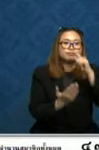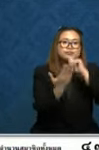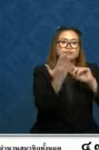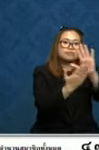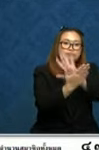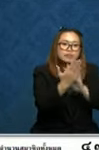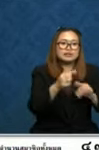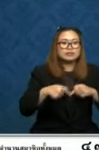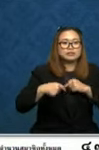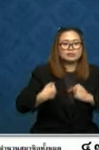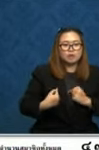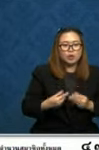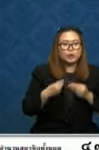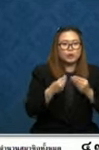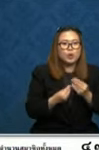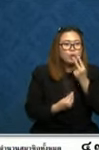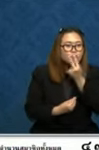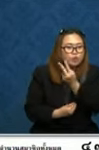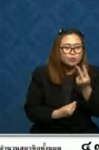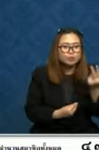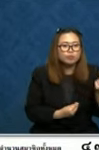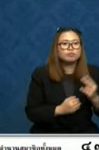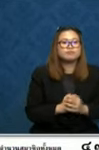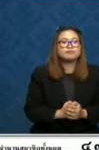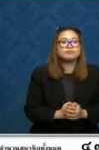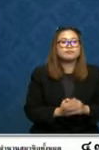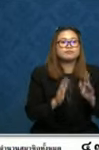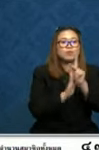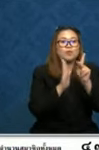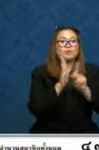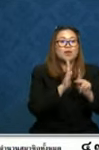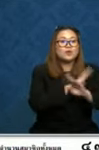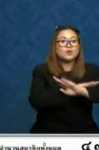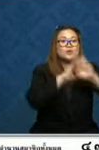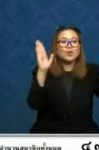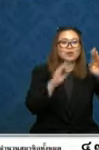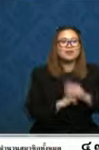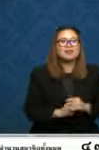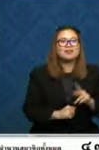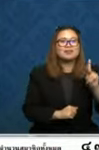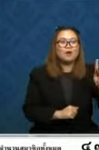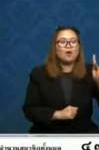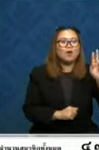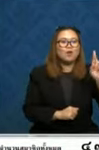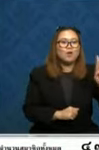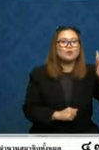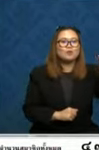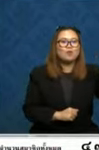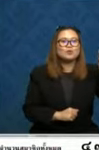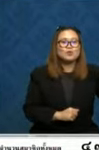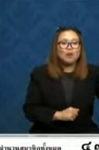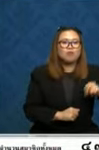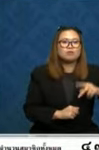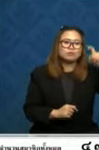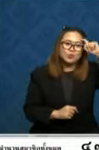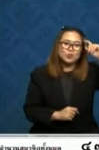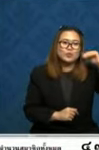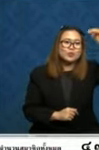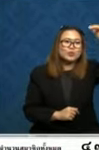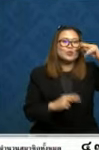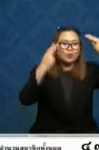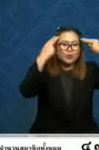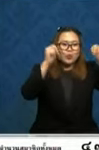มากขึ้นแม้ว่ากฎหมายยุบเลิกกรมน.จะท่านนายกเศรษฐาจะไม่เซ็นรับรองมาแต่ก็ต้